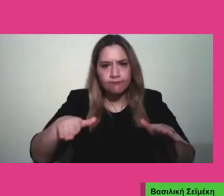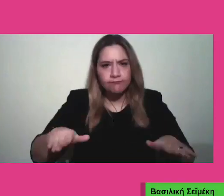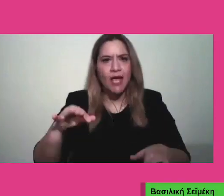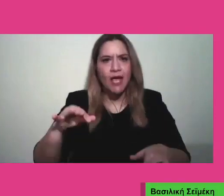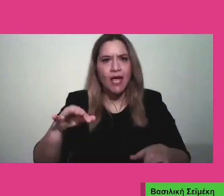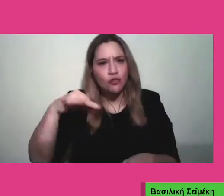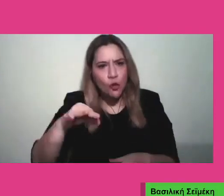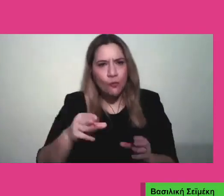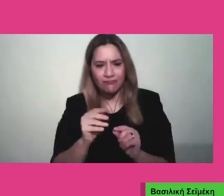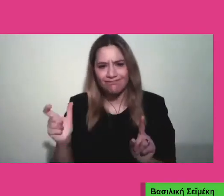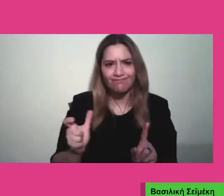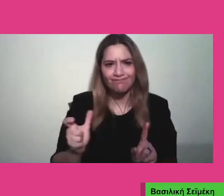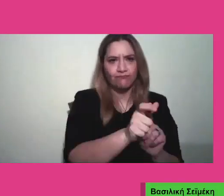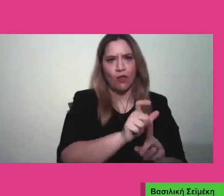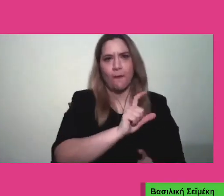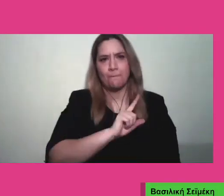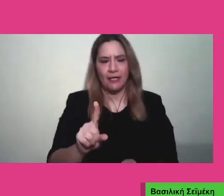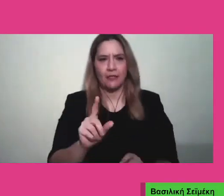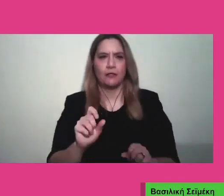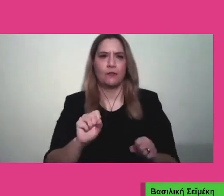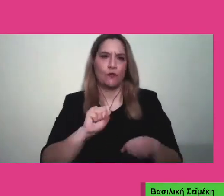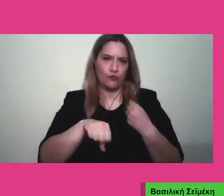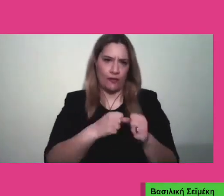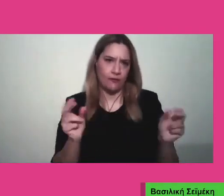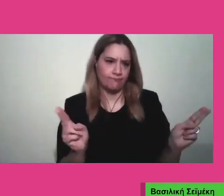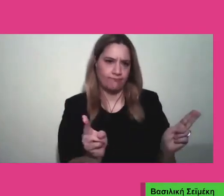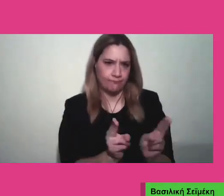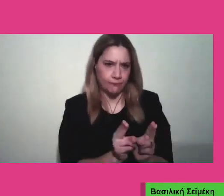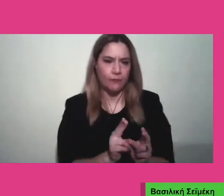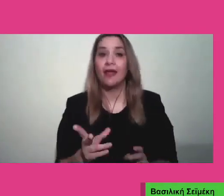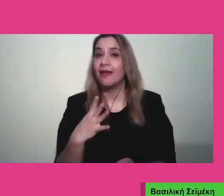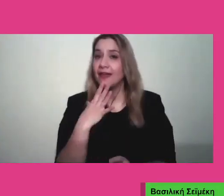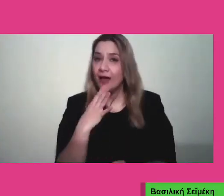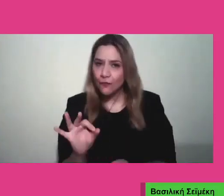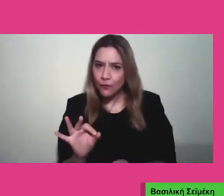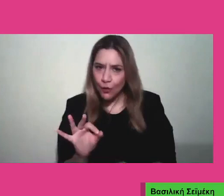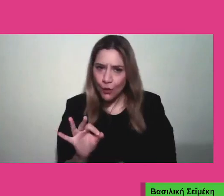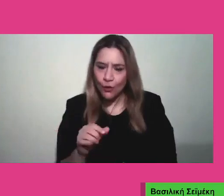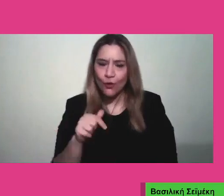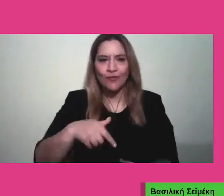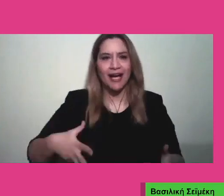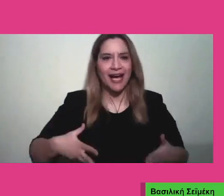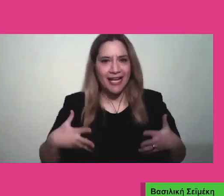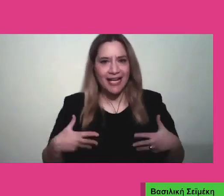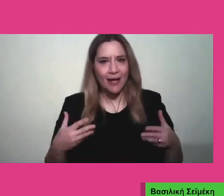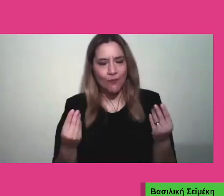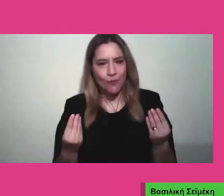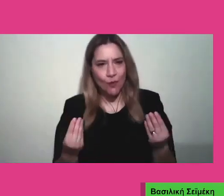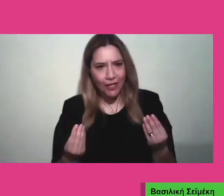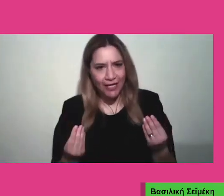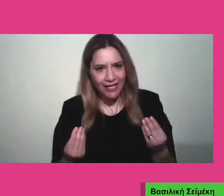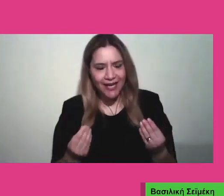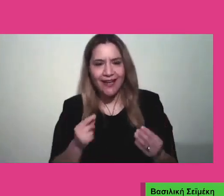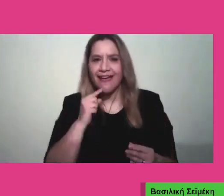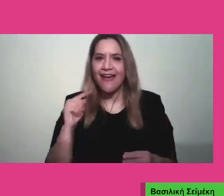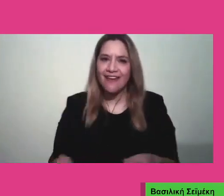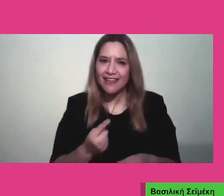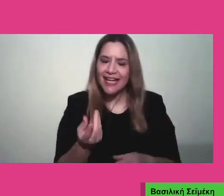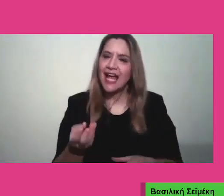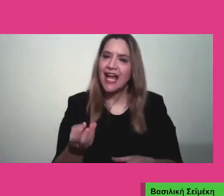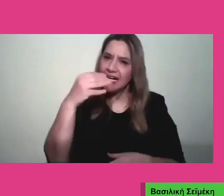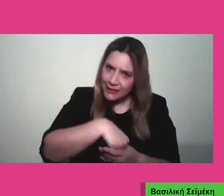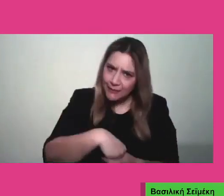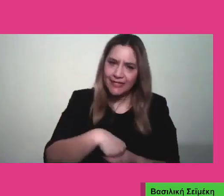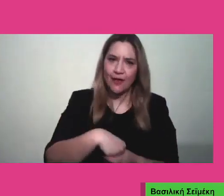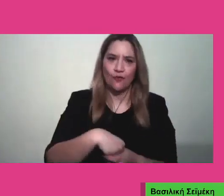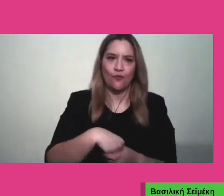της περιθωριοποίησης. Και αυτός άλλωστε είναι και ένας λόγος που χαρήκαμε πάρα πολύ που είχαμε την ευκαιρία να συμμετέχουμε σε ένα